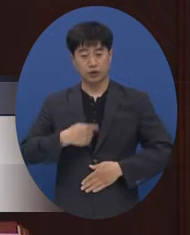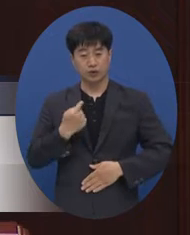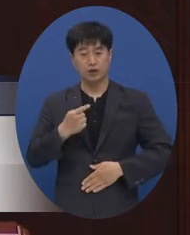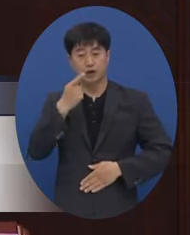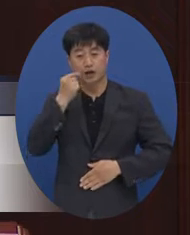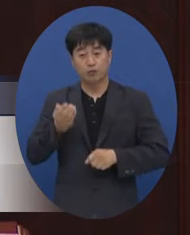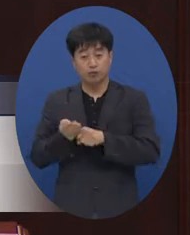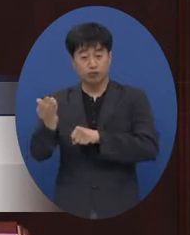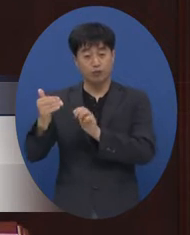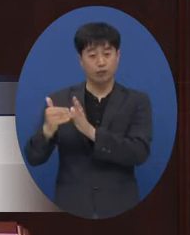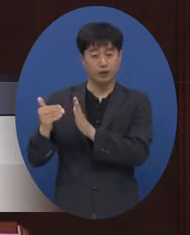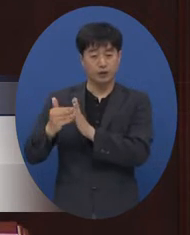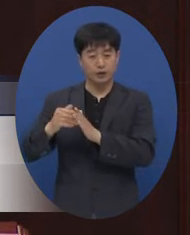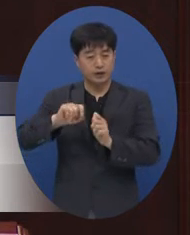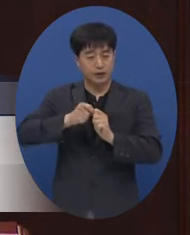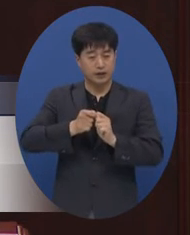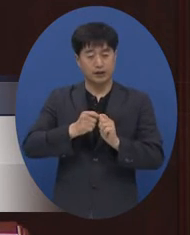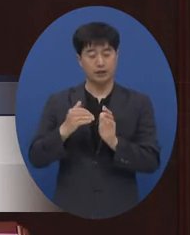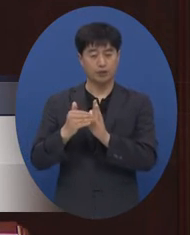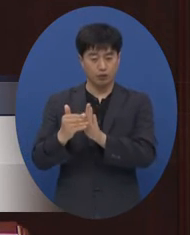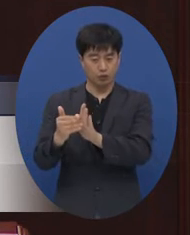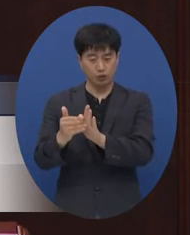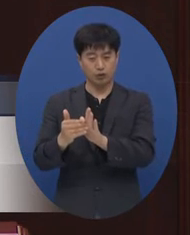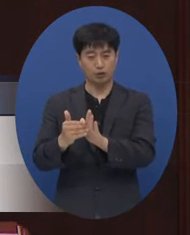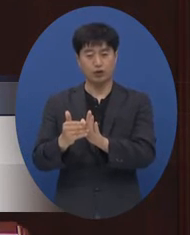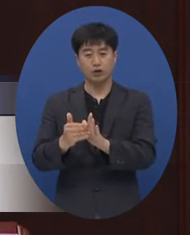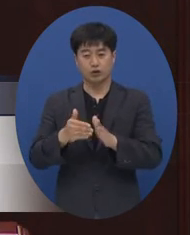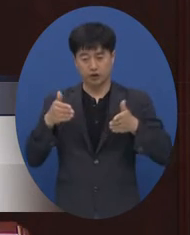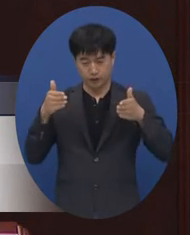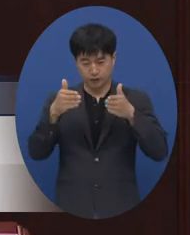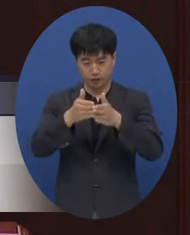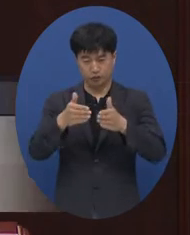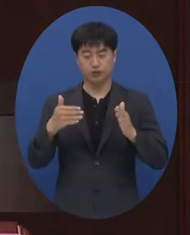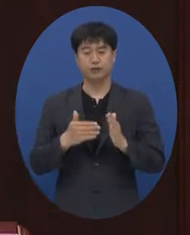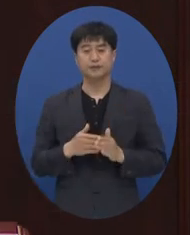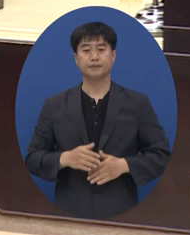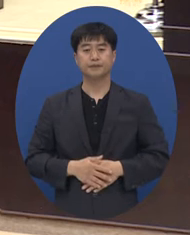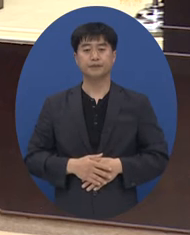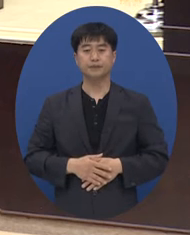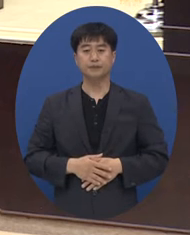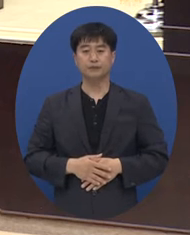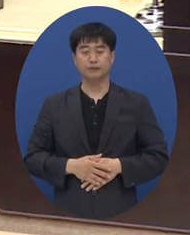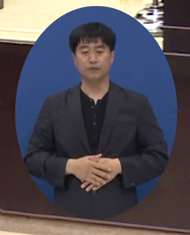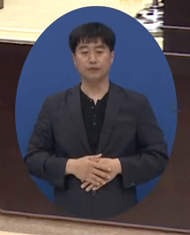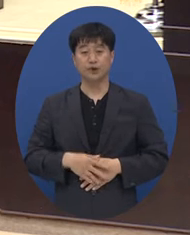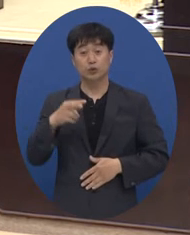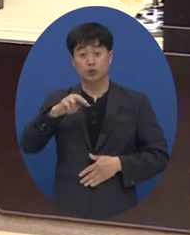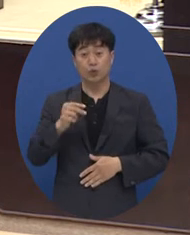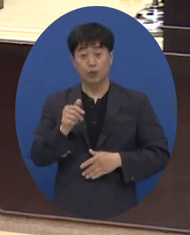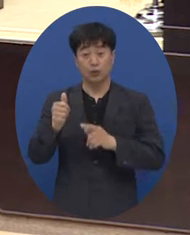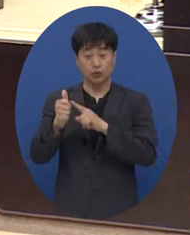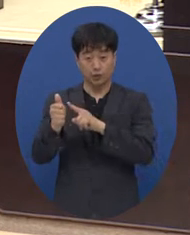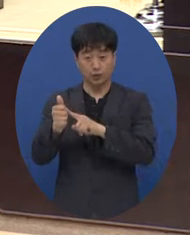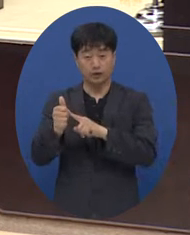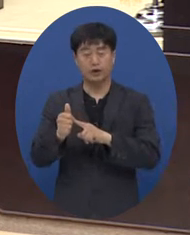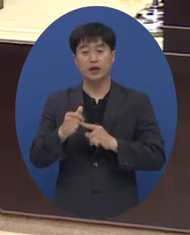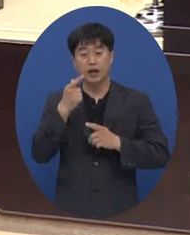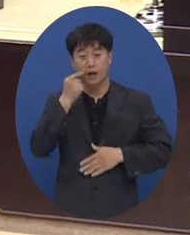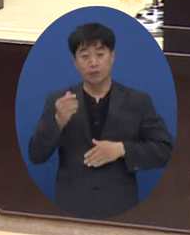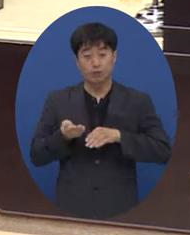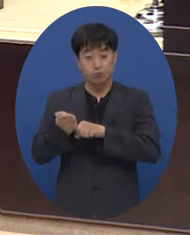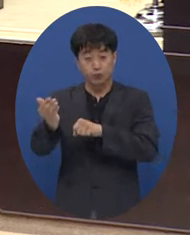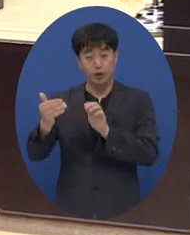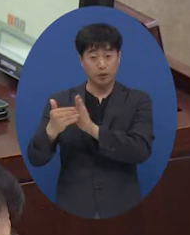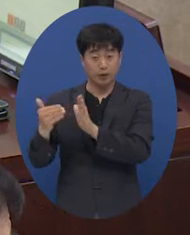자체적으로도 일본 수출 규제에 긴밀히 대응하는 것에 초점을 맞추었습니다. 송한준 경기도의회 의장은 일본 수출